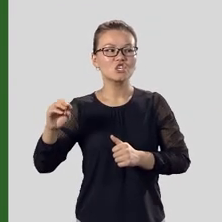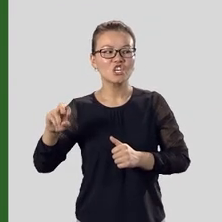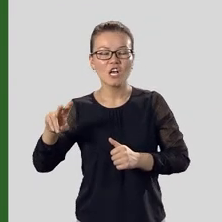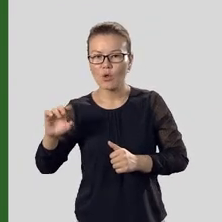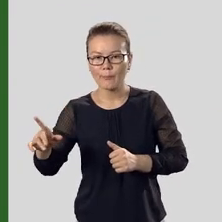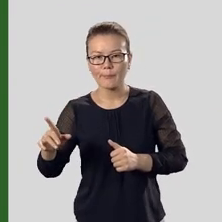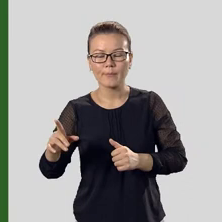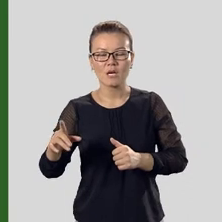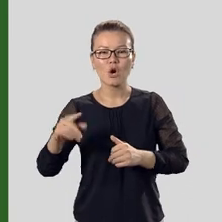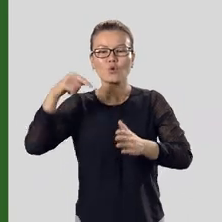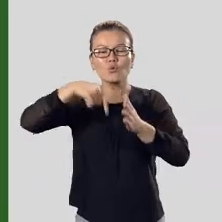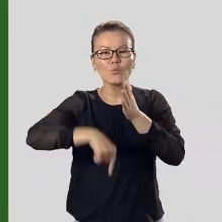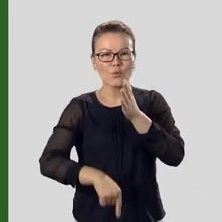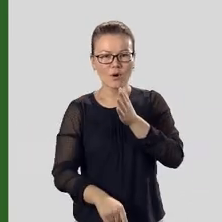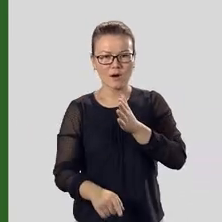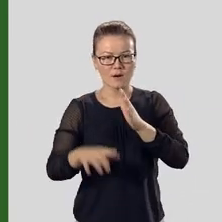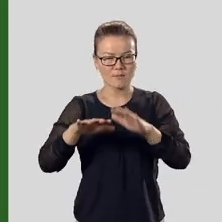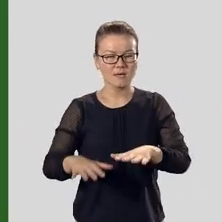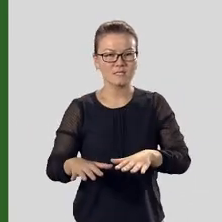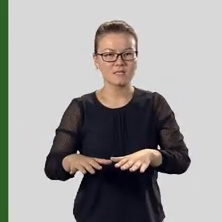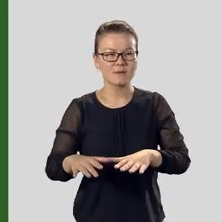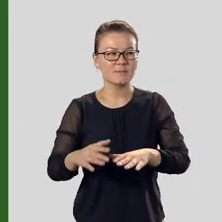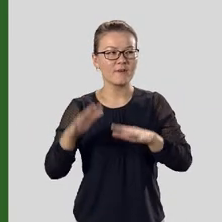глубокое место в мировом океане.